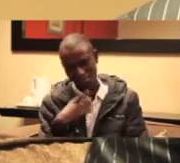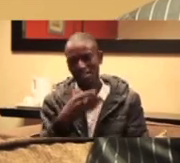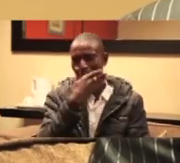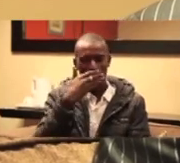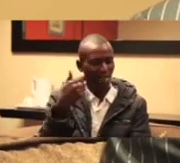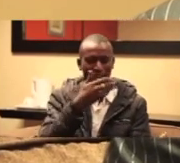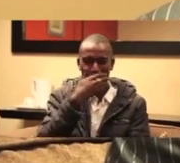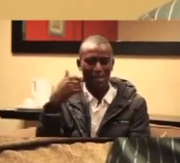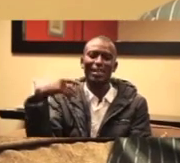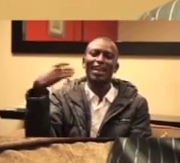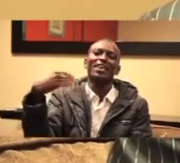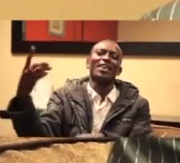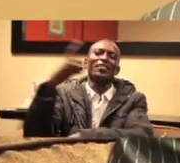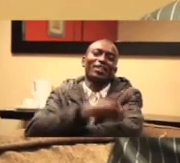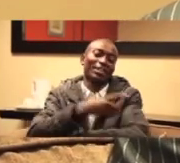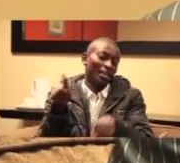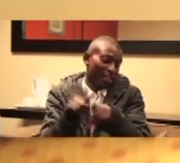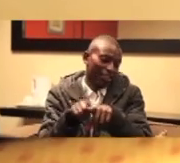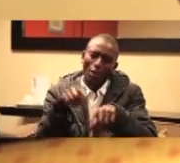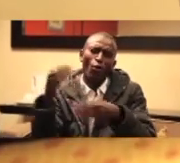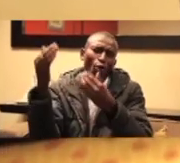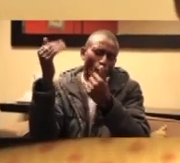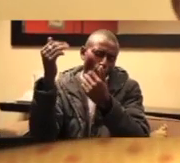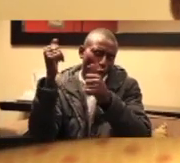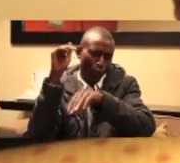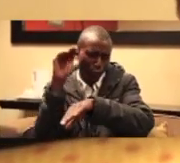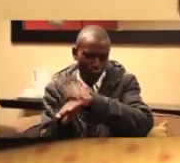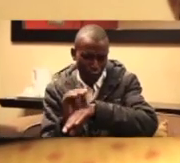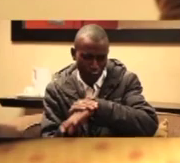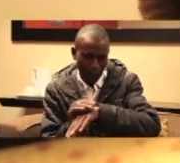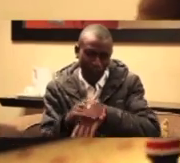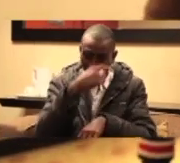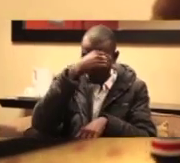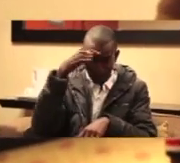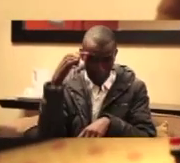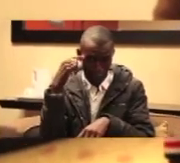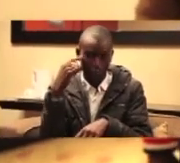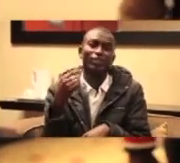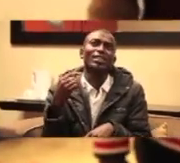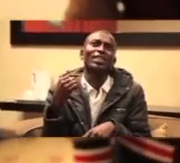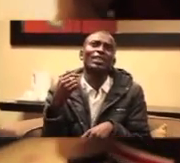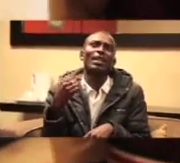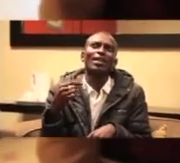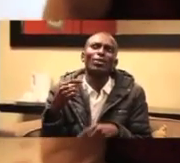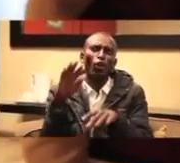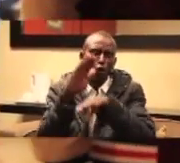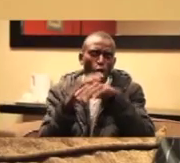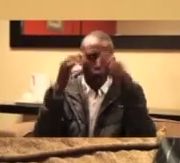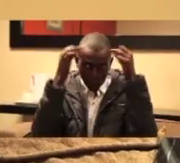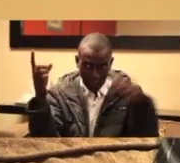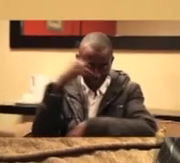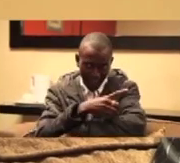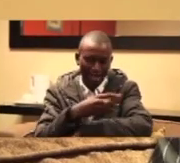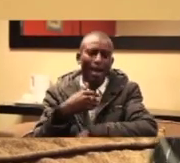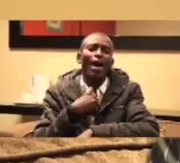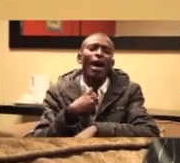day. And I'm so hopeful that because that day we had over 100 hearing impaired people attend the wedding,